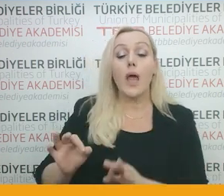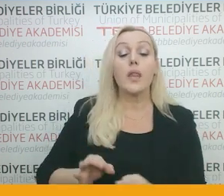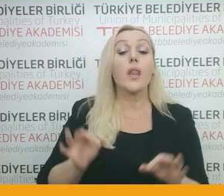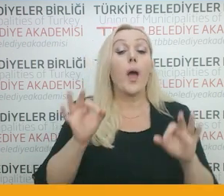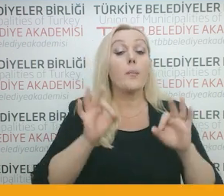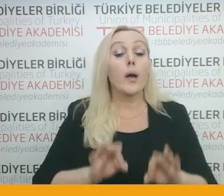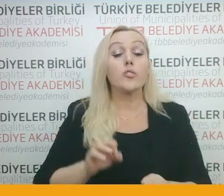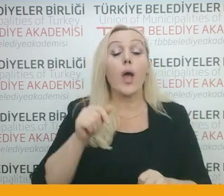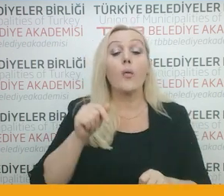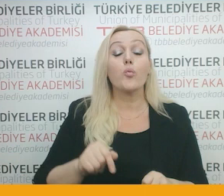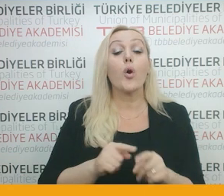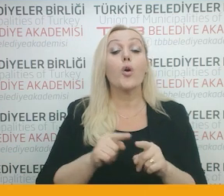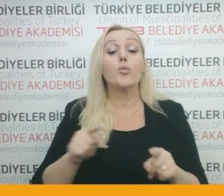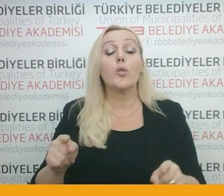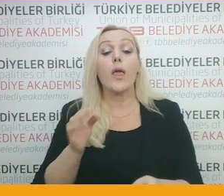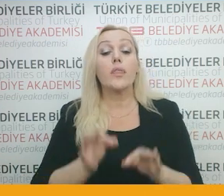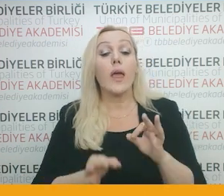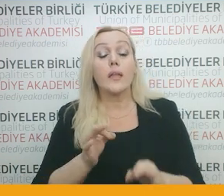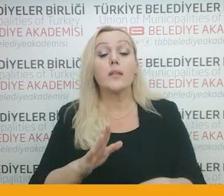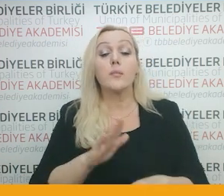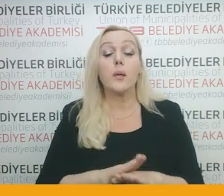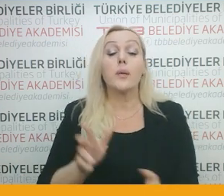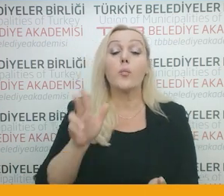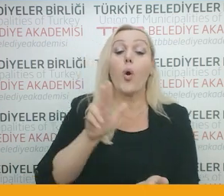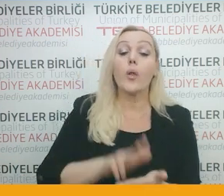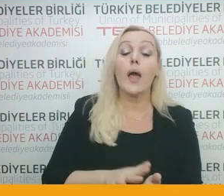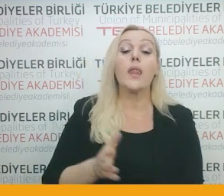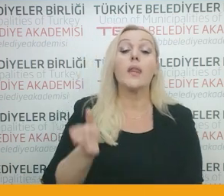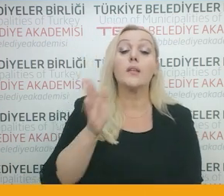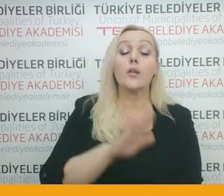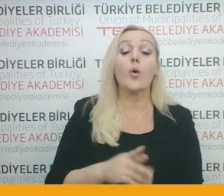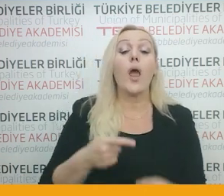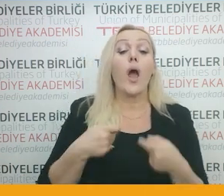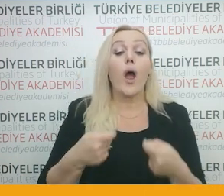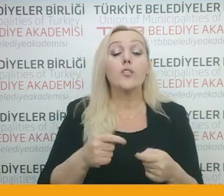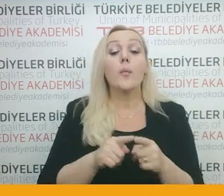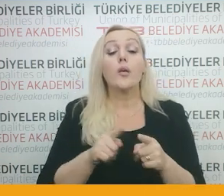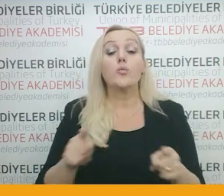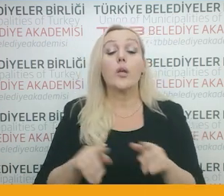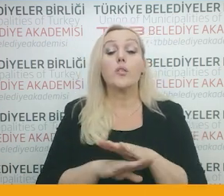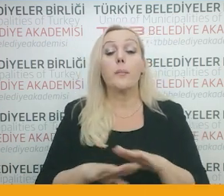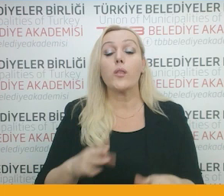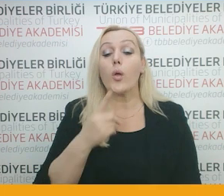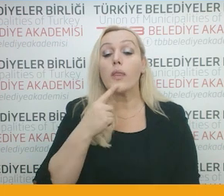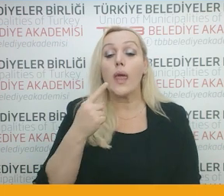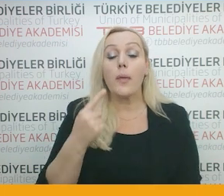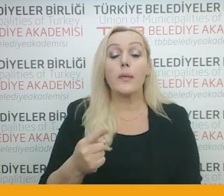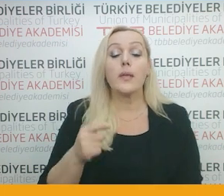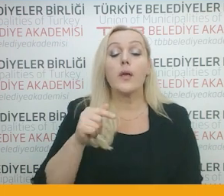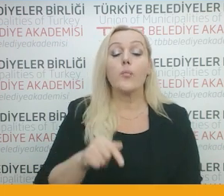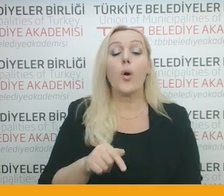bu sürecimiz denetim yapılıp onaylandıktan sonra harcama süreci bitiyor diyebiliriz. Bu şekilde